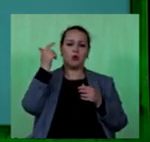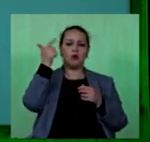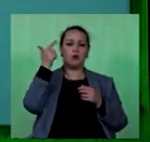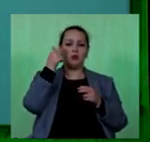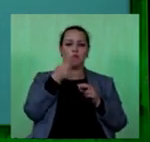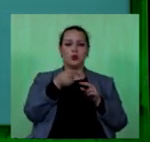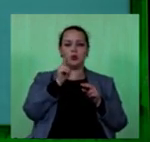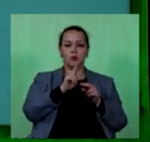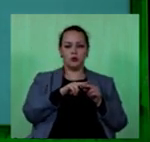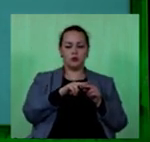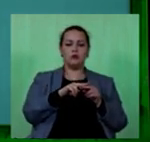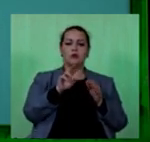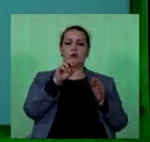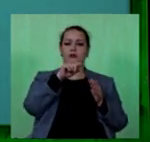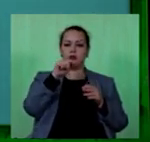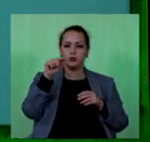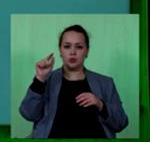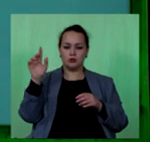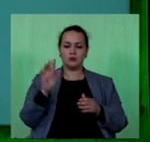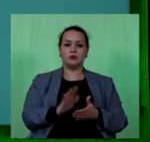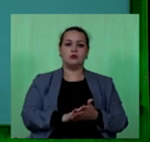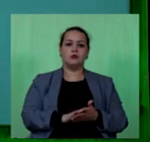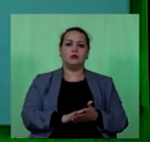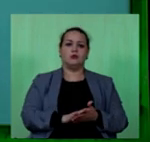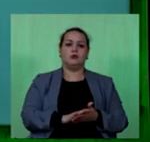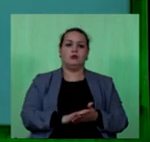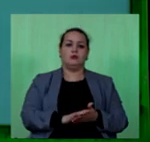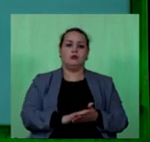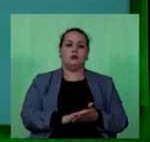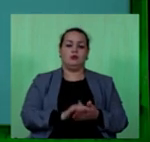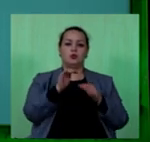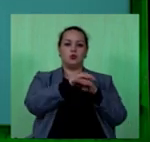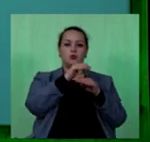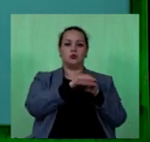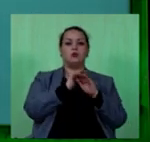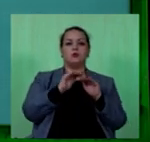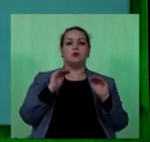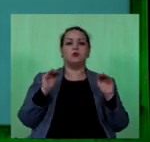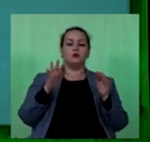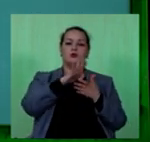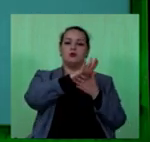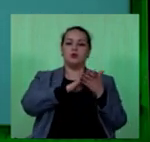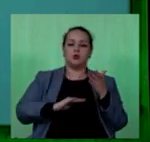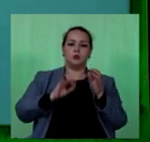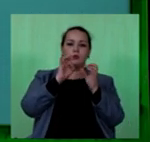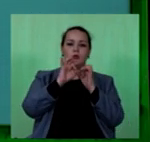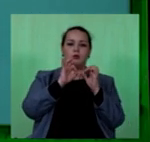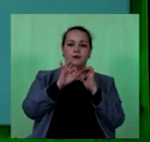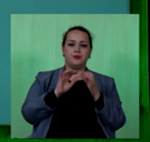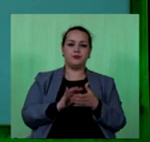которые вы подчеркнули волнистой линией молодцы ребята а мы продолжим проверку